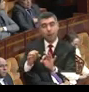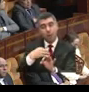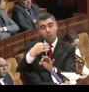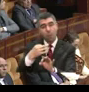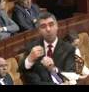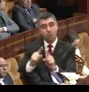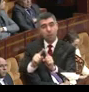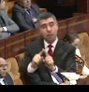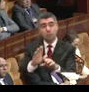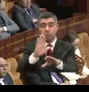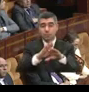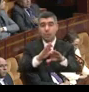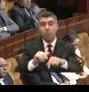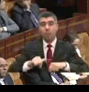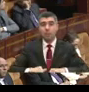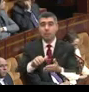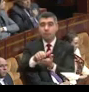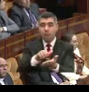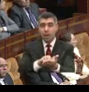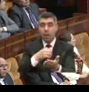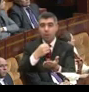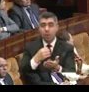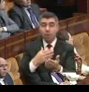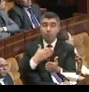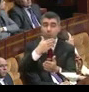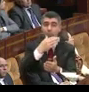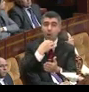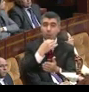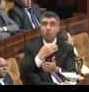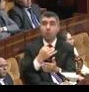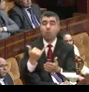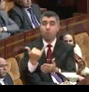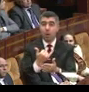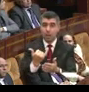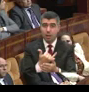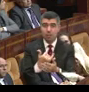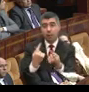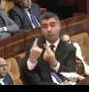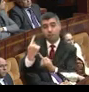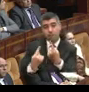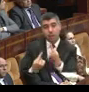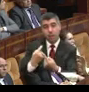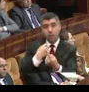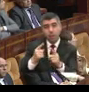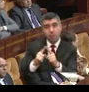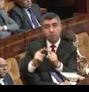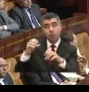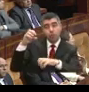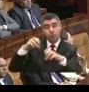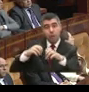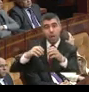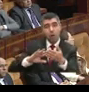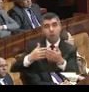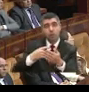للسيد وزير الفلاحة، راه الكساب إلا خليتوه من هنا باش يترتق الربيع عاوتاني ويجيو الأعلاف ديال الله تبارك وتعالى،